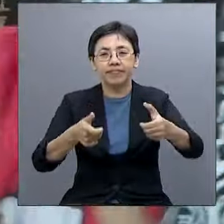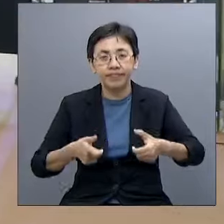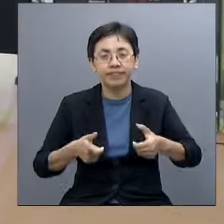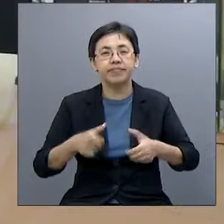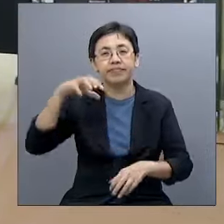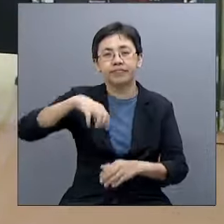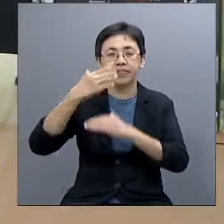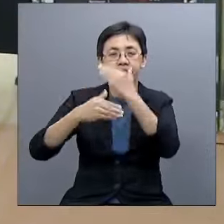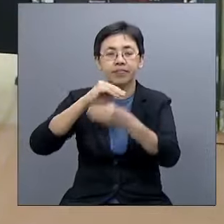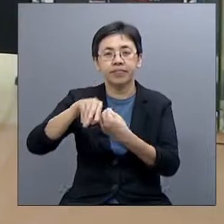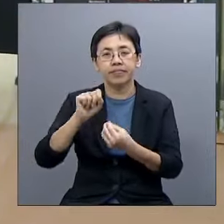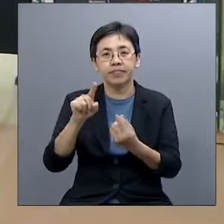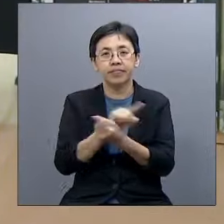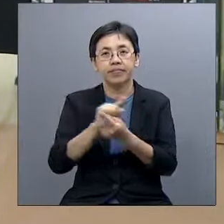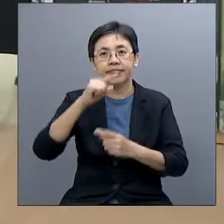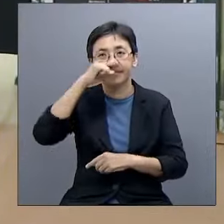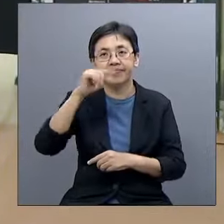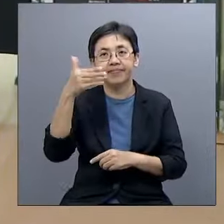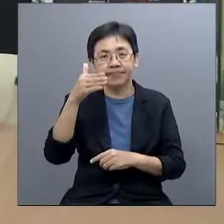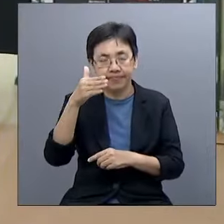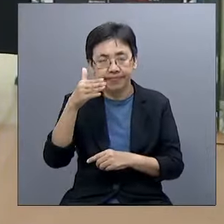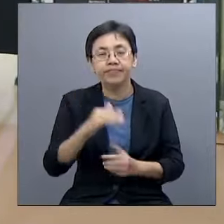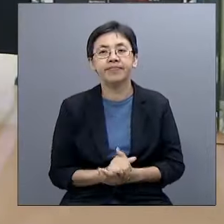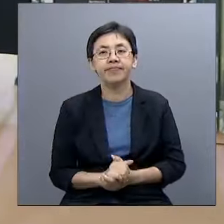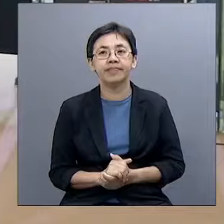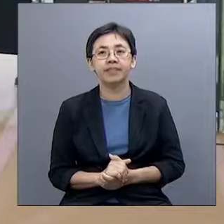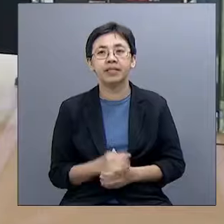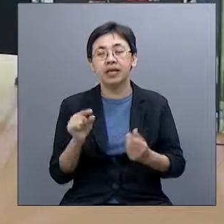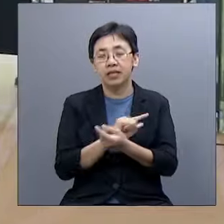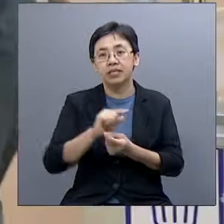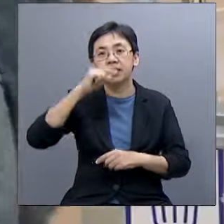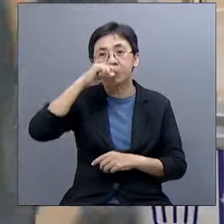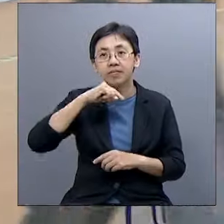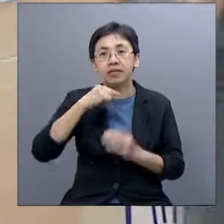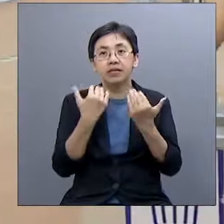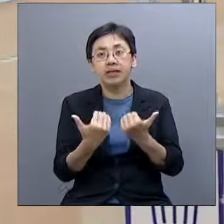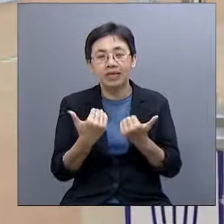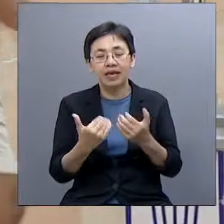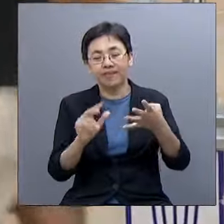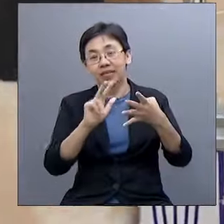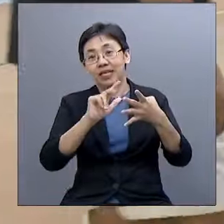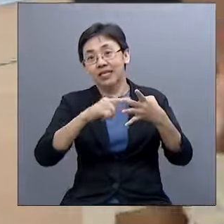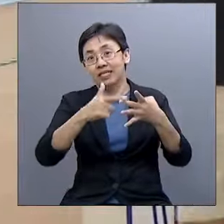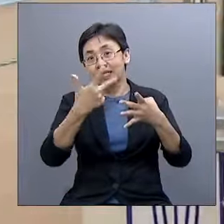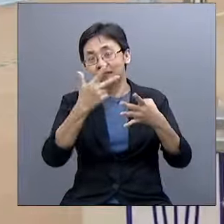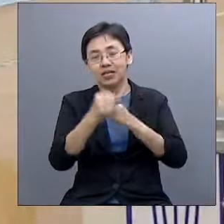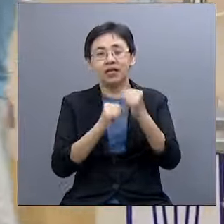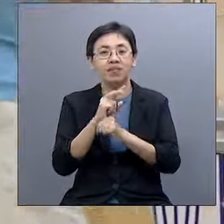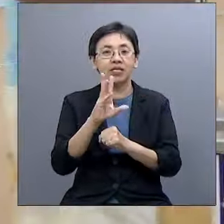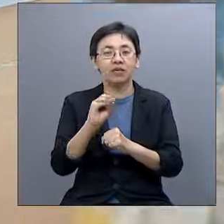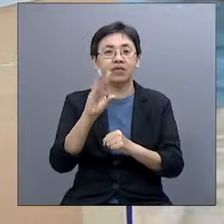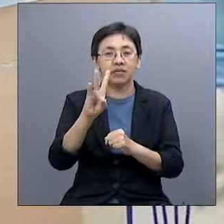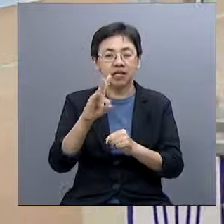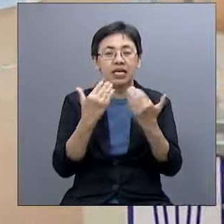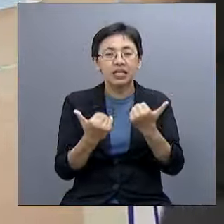พัฒนาการเศรษฐกิจและสังคมแห่งชาติค่ะภาวะสังคมไทยไตรมาส 2ของปี 67พบว่าการ